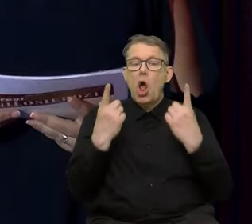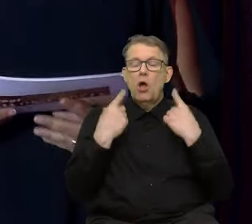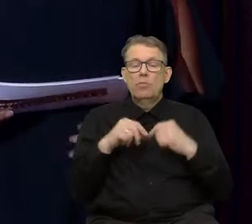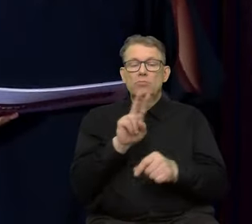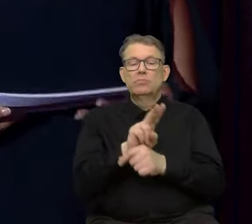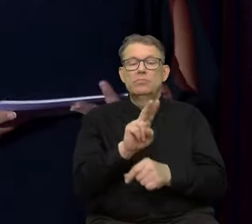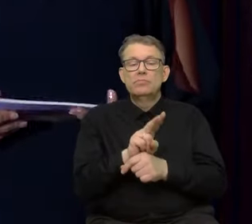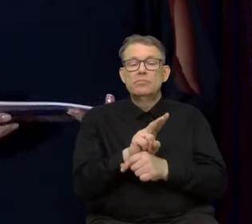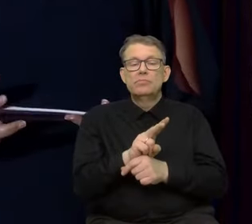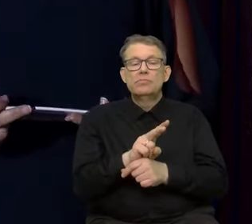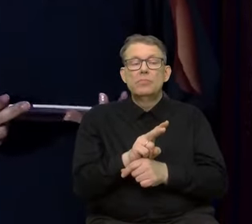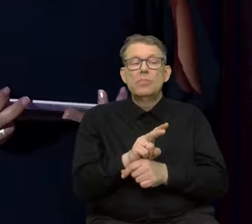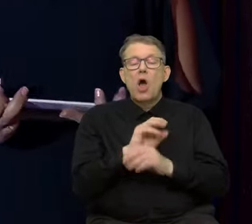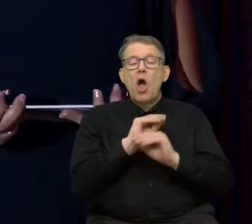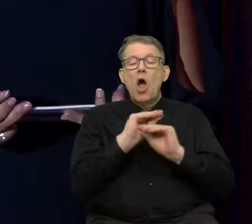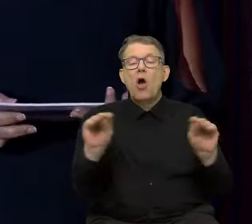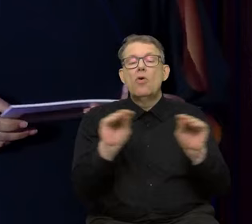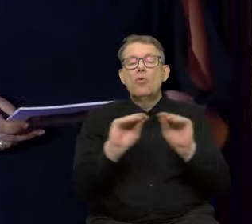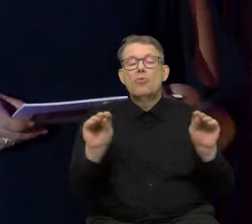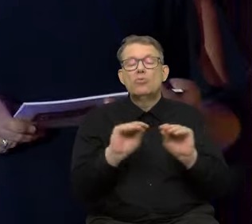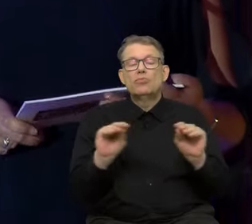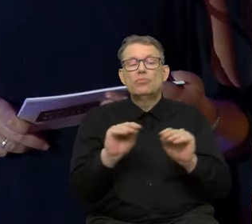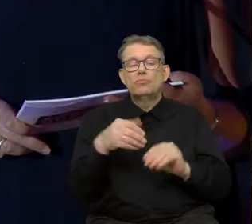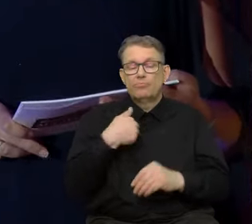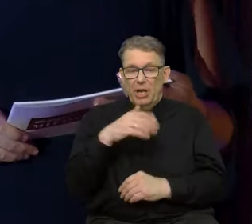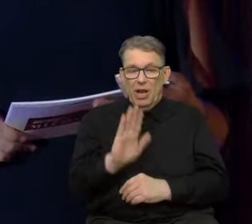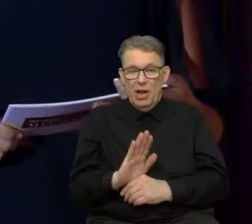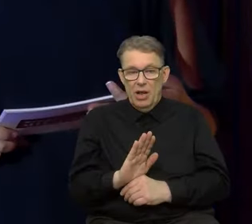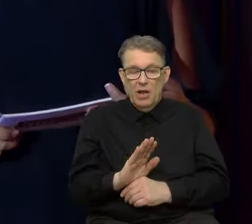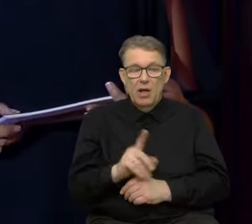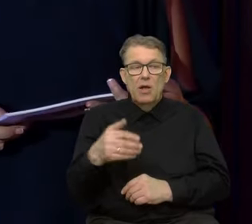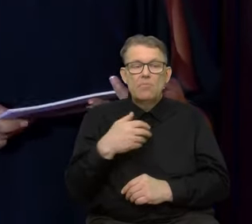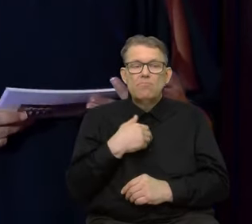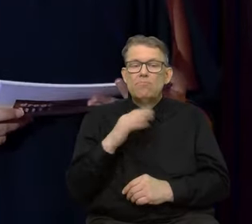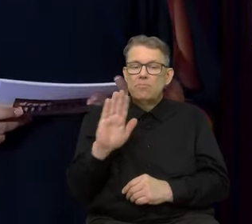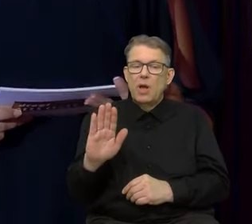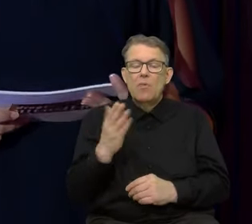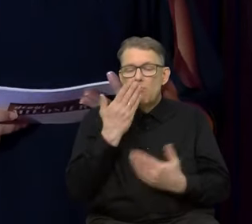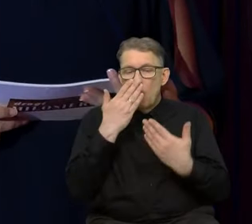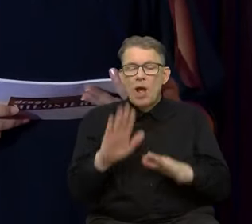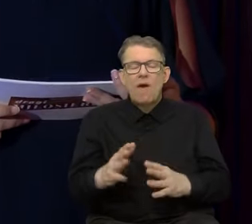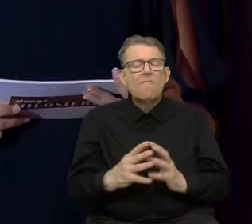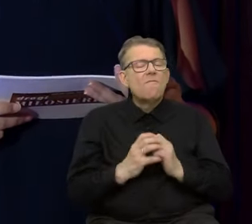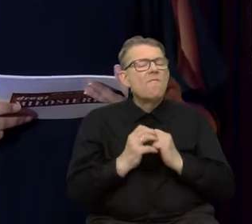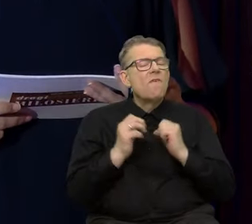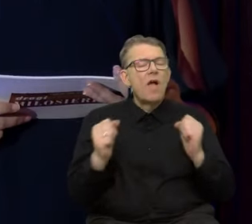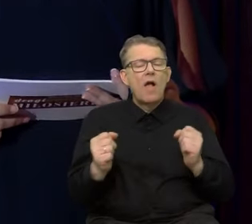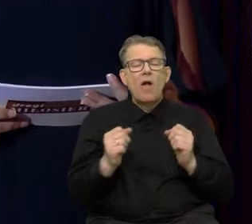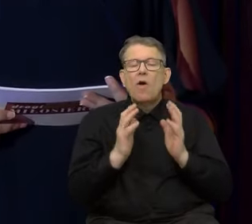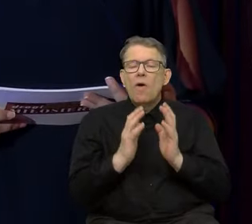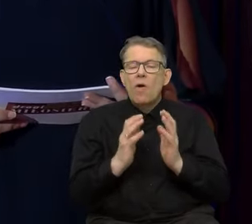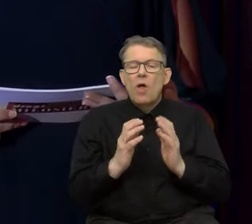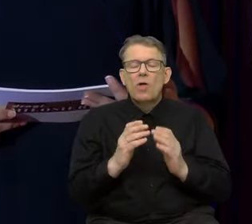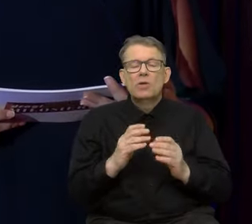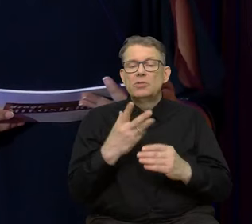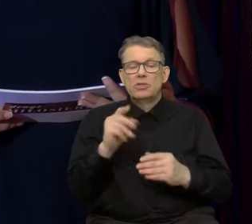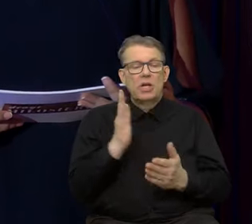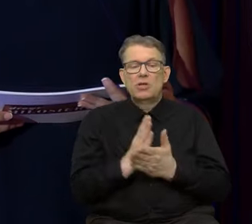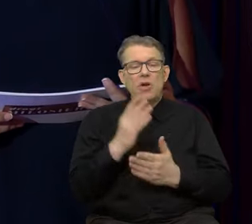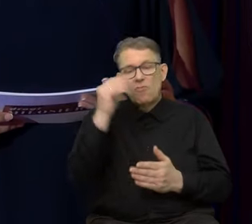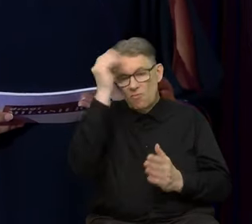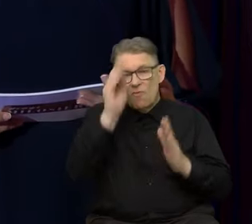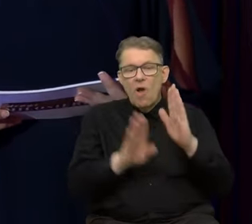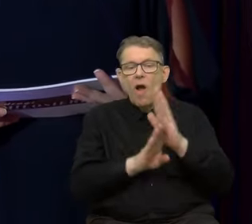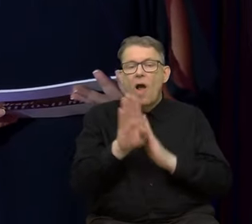kształt białostockiej oświaty wykazała się wielką troską nie tylko o wykształcenie, ale także